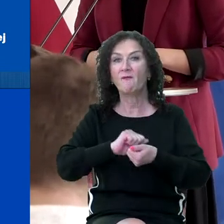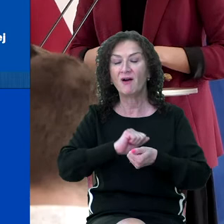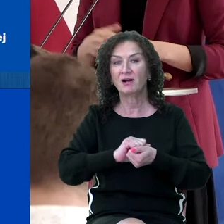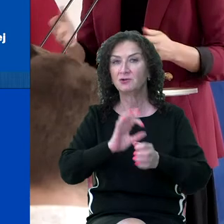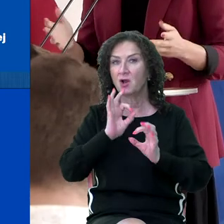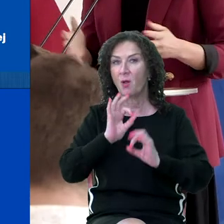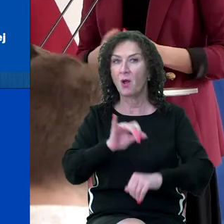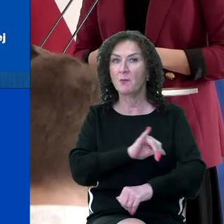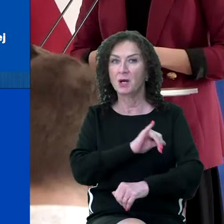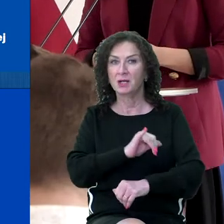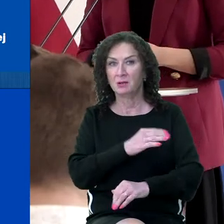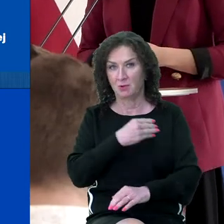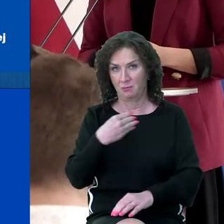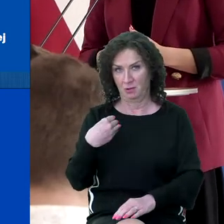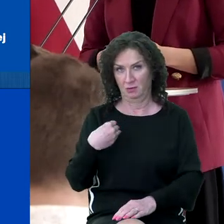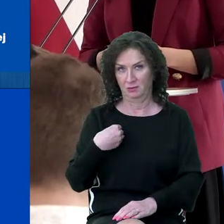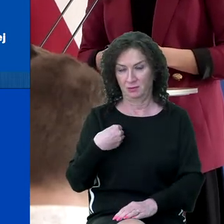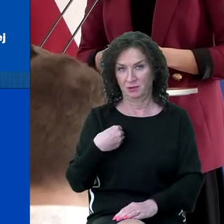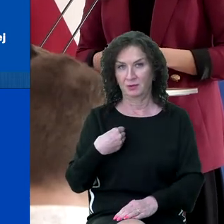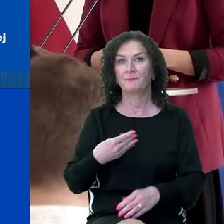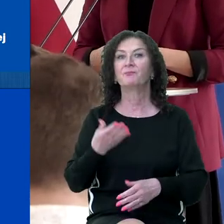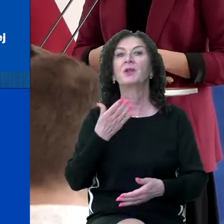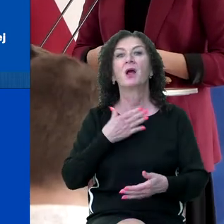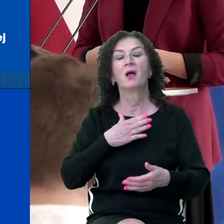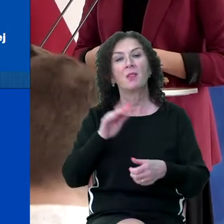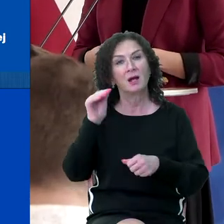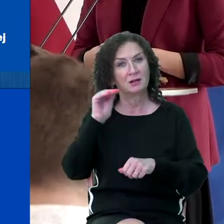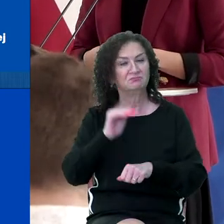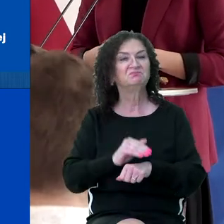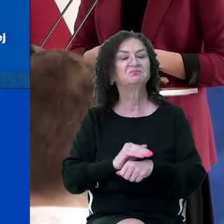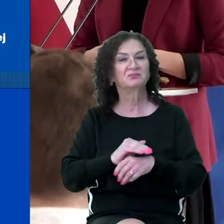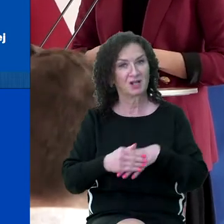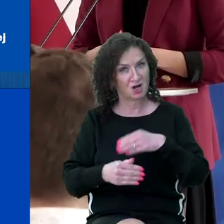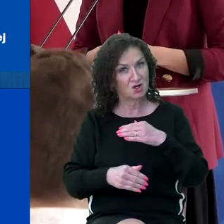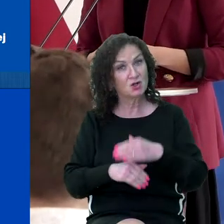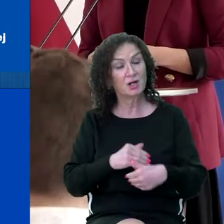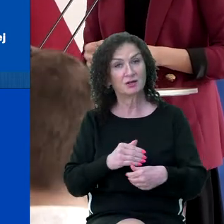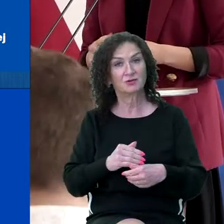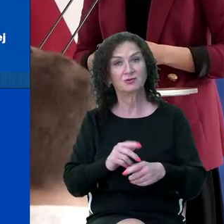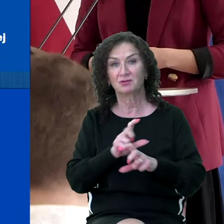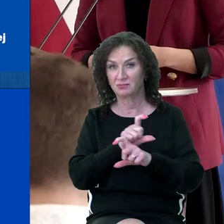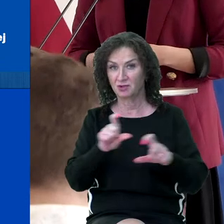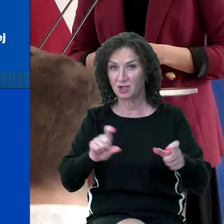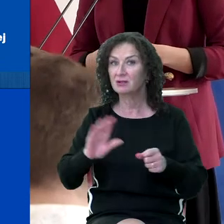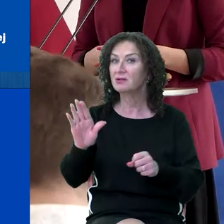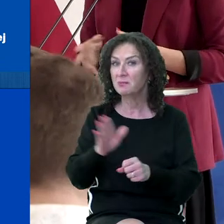Polskiej. Na szczęście te czasy minęły, oczywiście wiele wyzwań po upadku